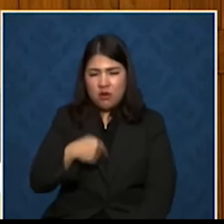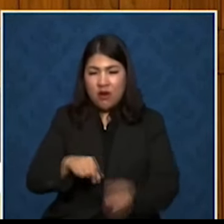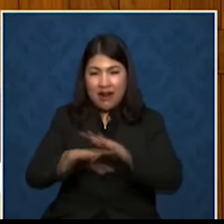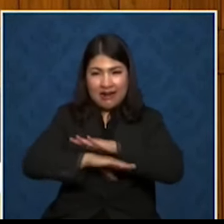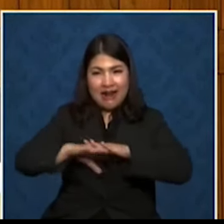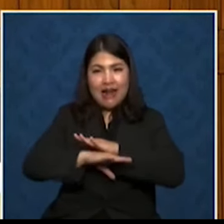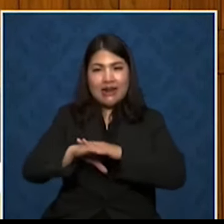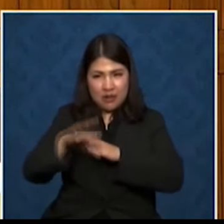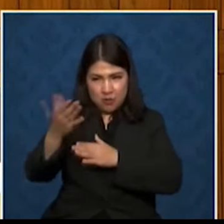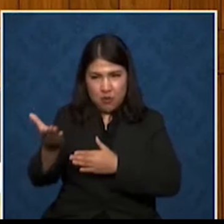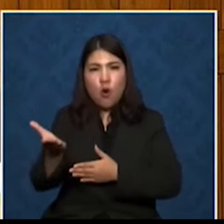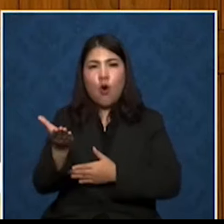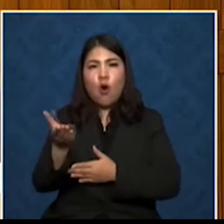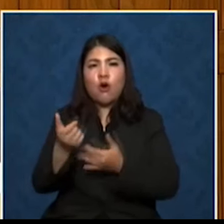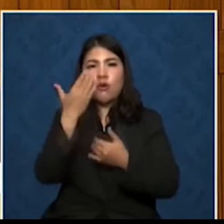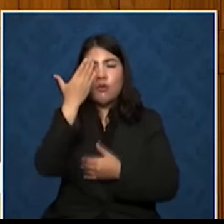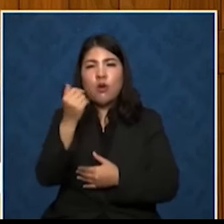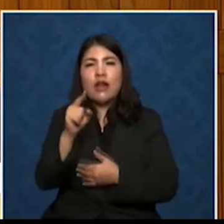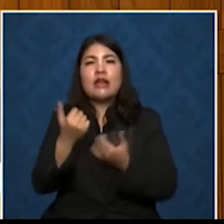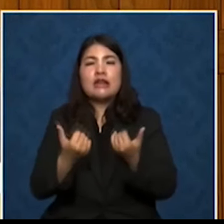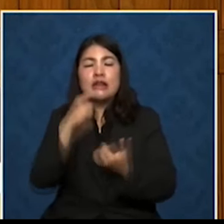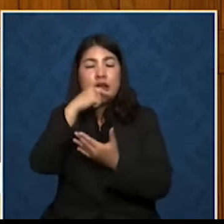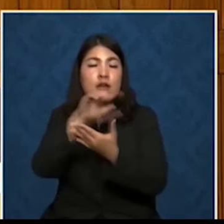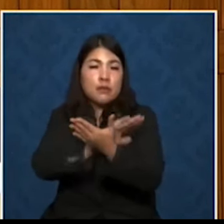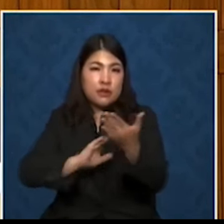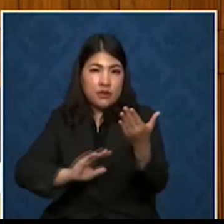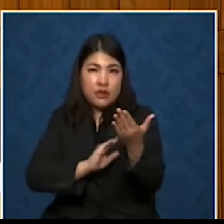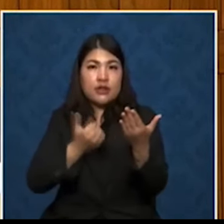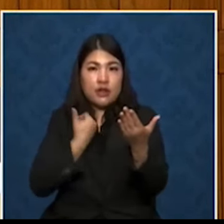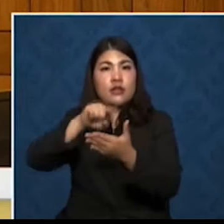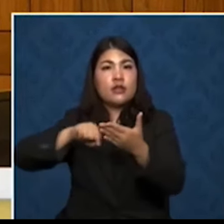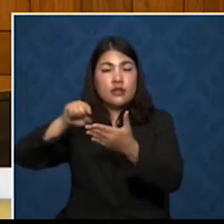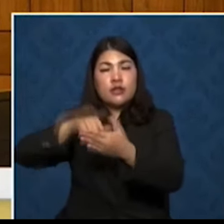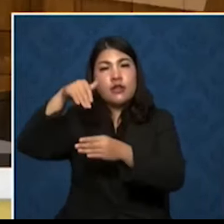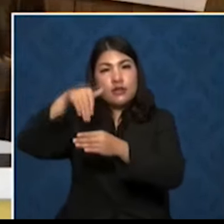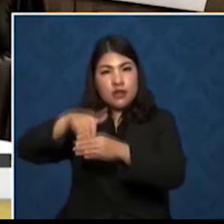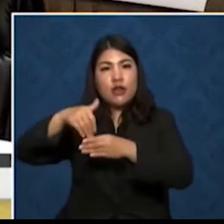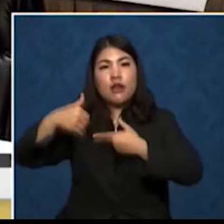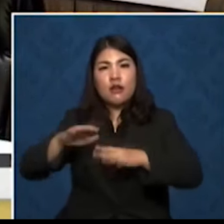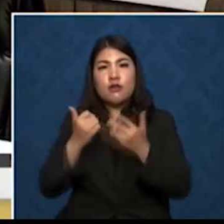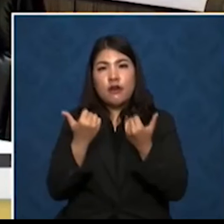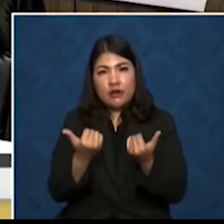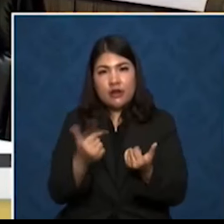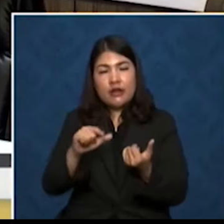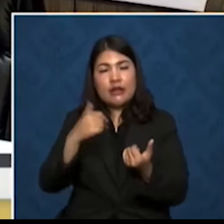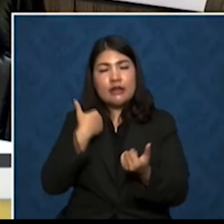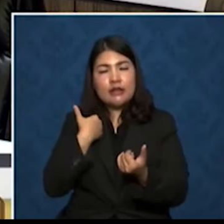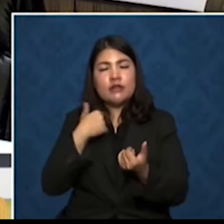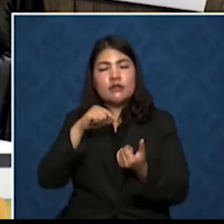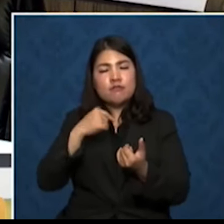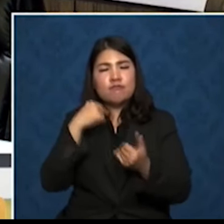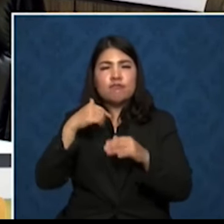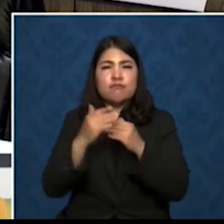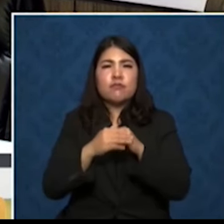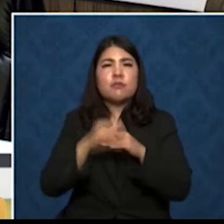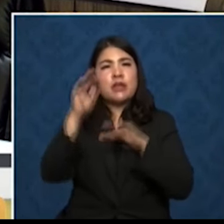ทรรมเรื่องของต่ ๆ เรานผมเชื่อว่า ประเทศไยหลจากที่มีกเรตั้งผัมาเรามีคารเกาหน้าchodziสู่ปกาธิปัตัยที่ดีขึ้